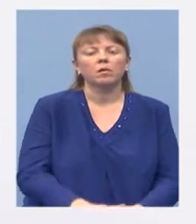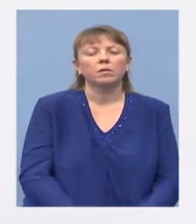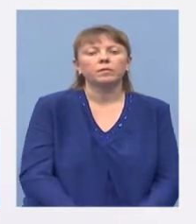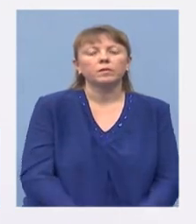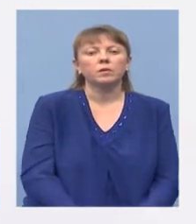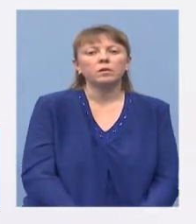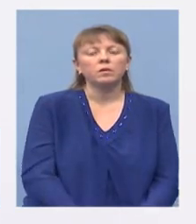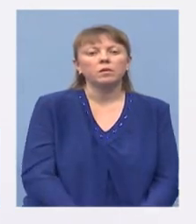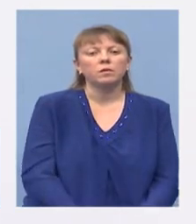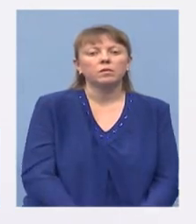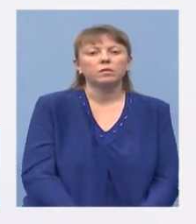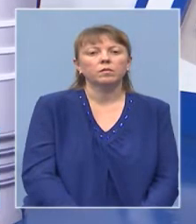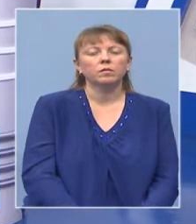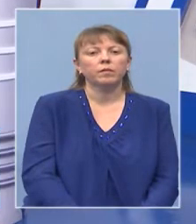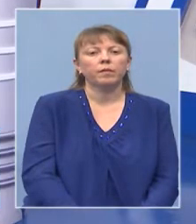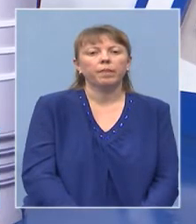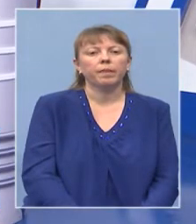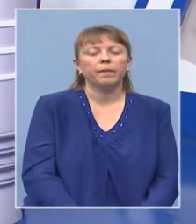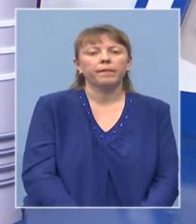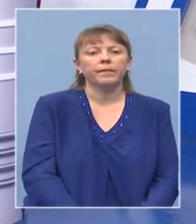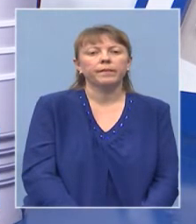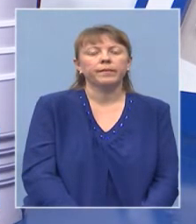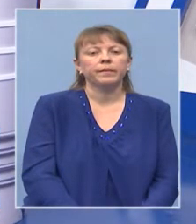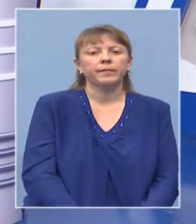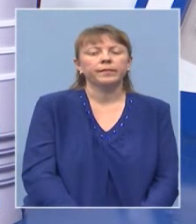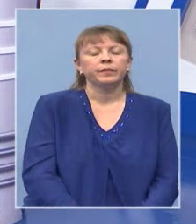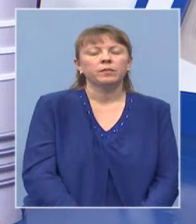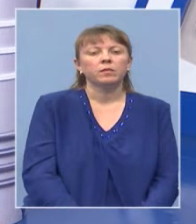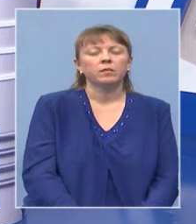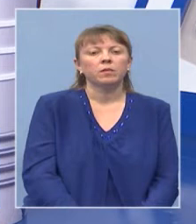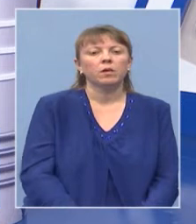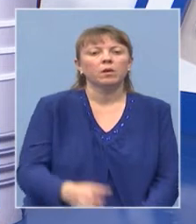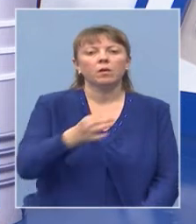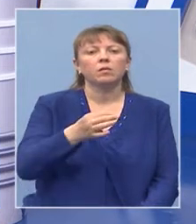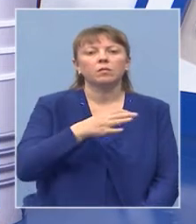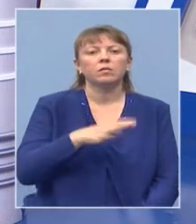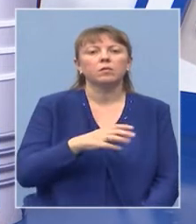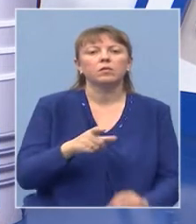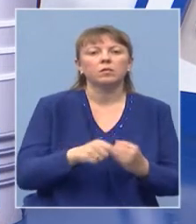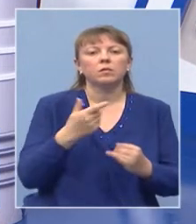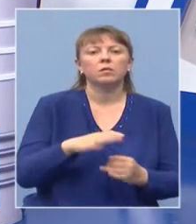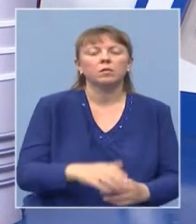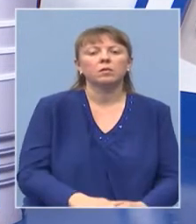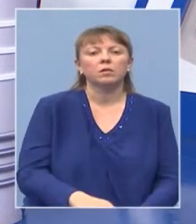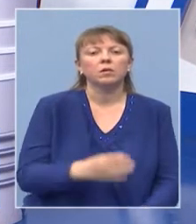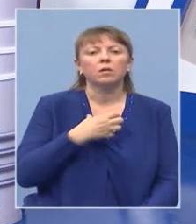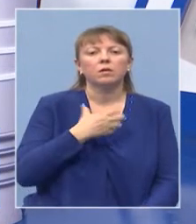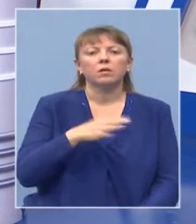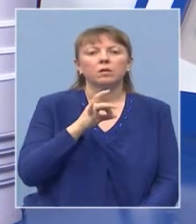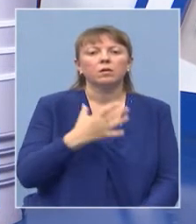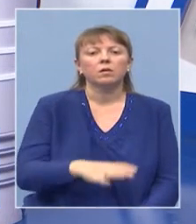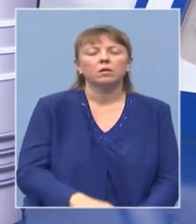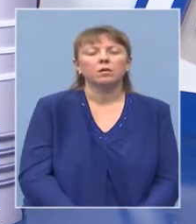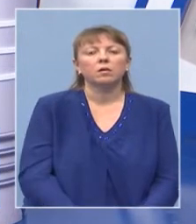осталось. Mm-hmm. Хорошо. Вот область земельного кадастра, вот хотелось бы тоже, важная такая сфера,